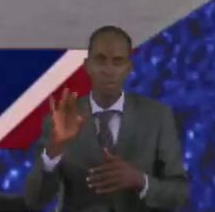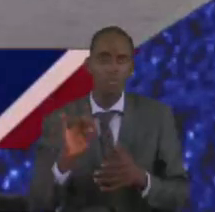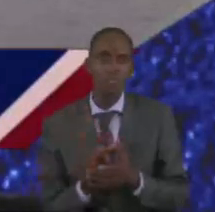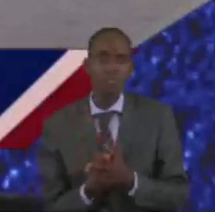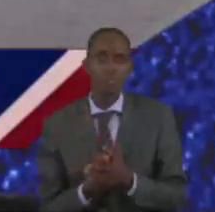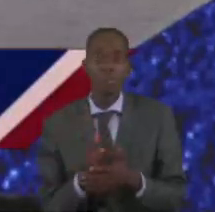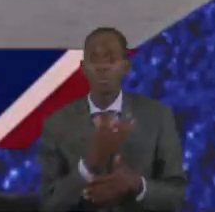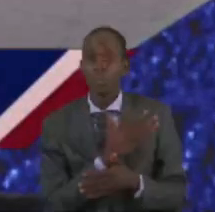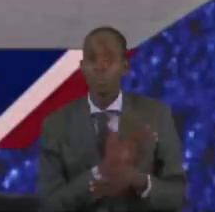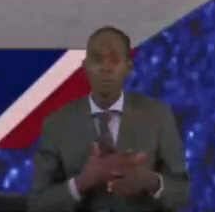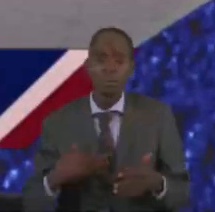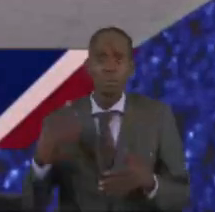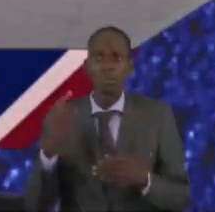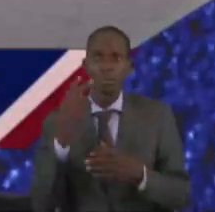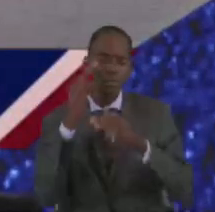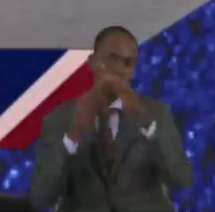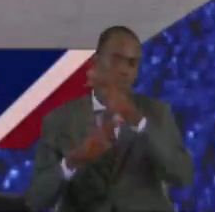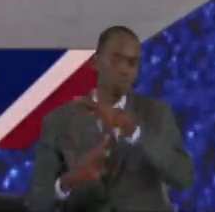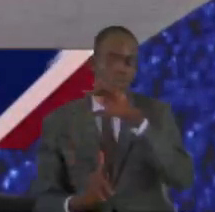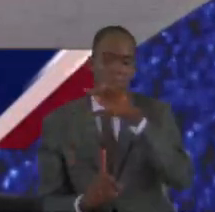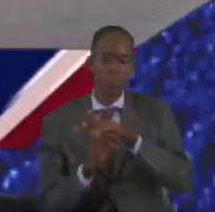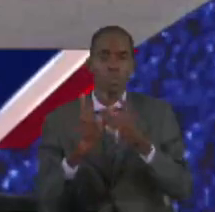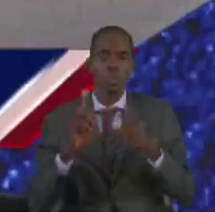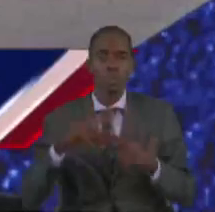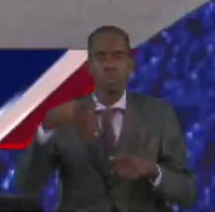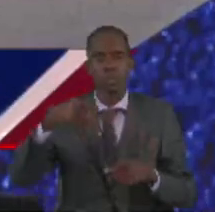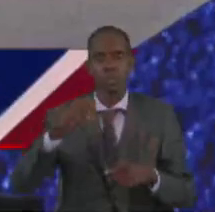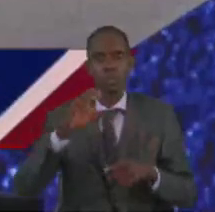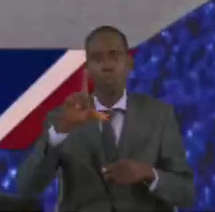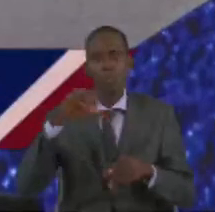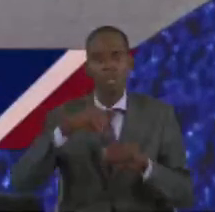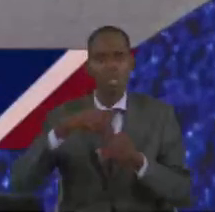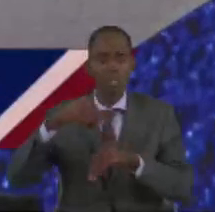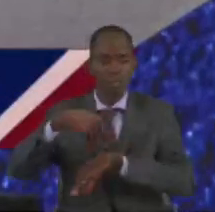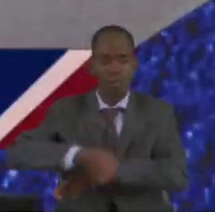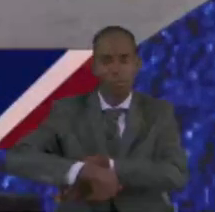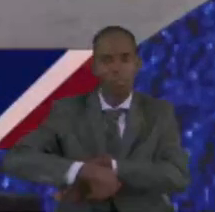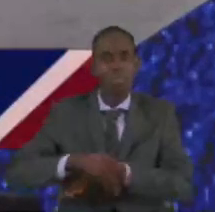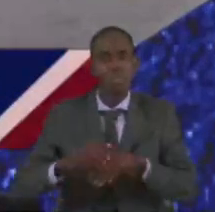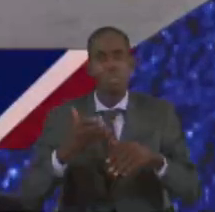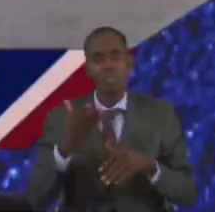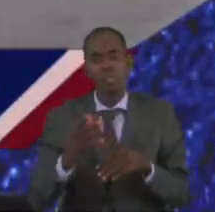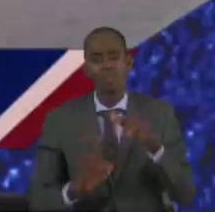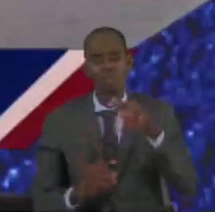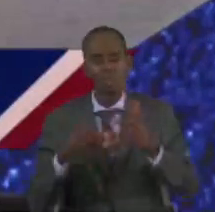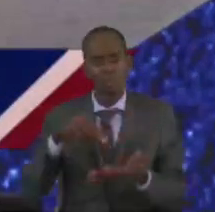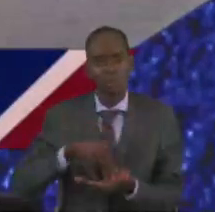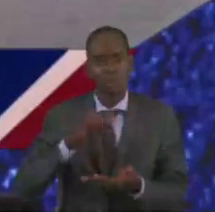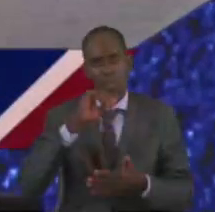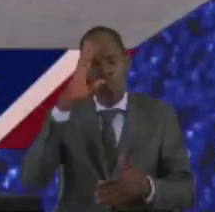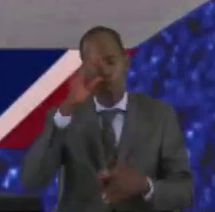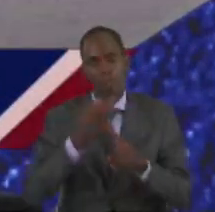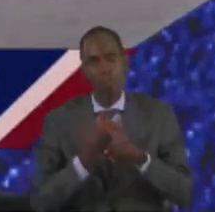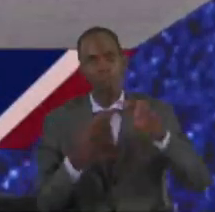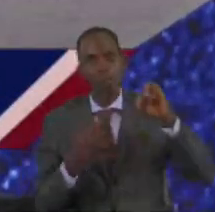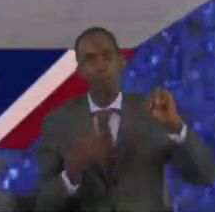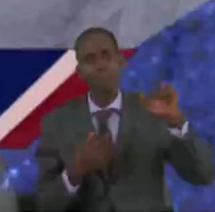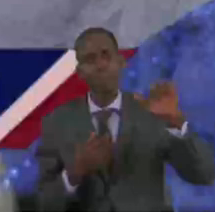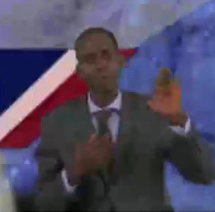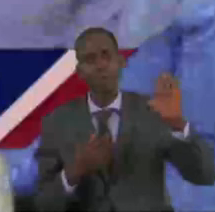Acte 16, verset 9. Pendant la nuit, Paul eut une vision. Un